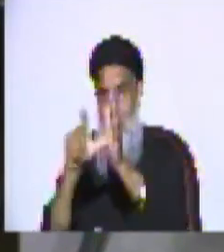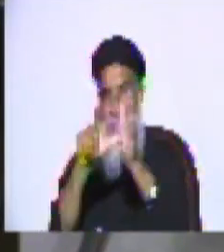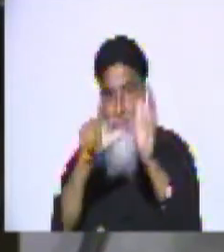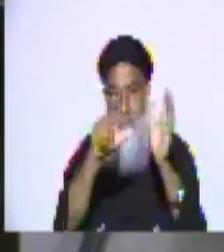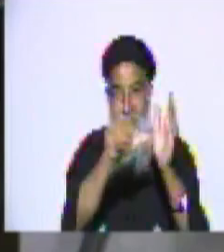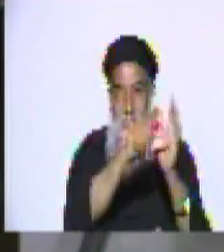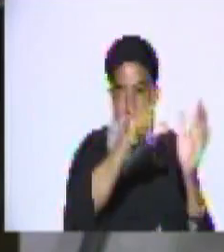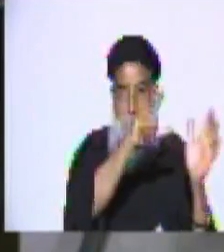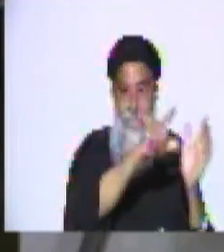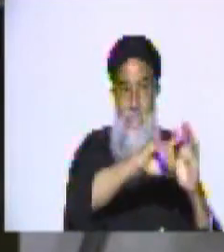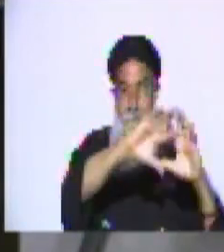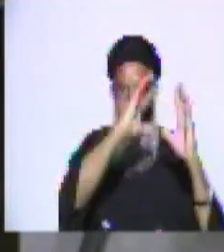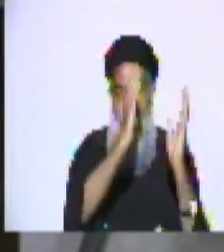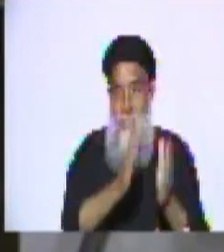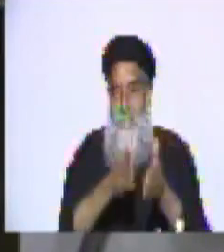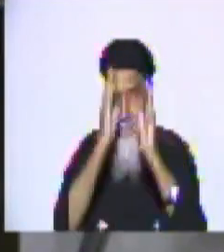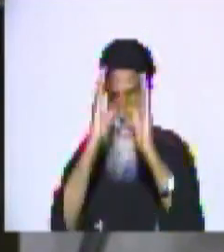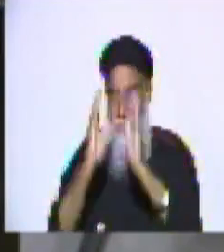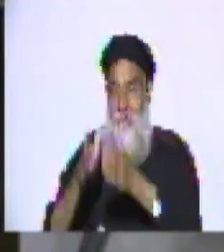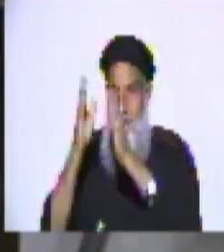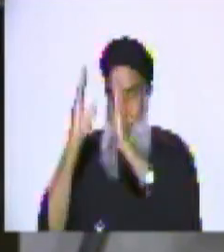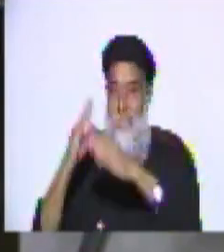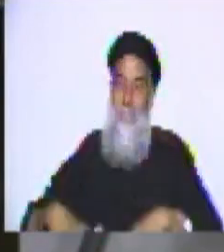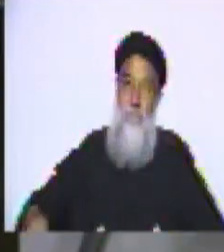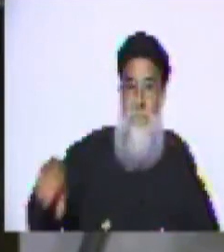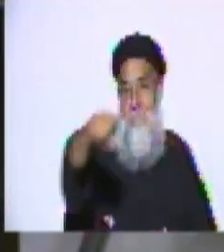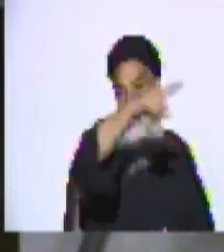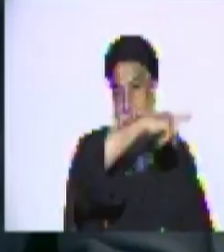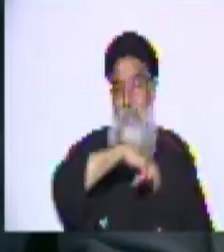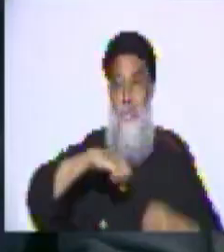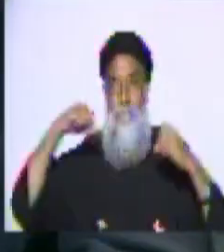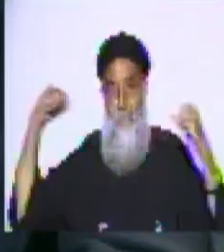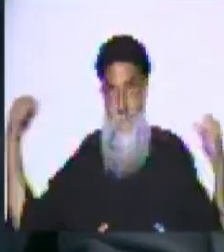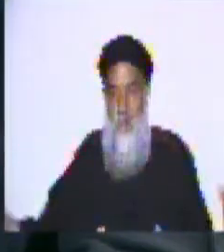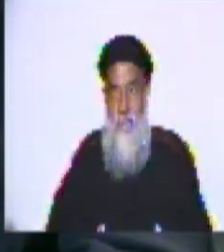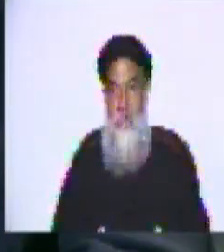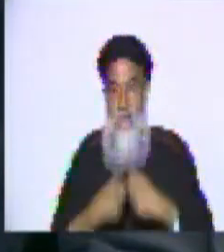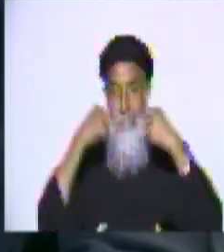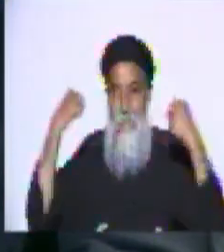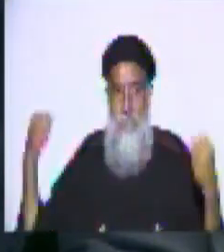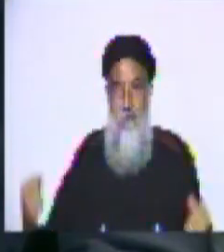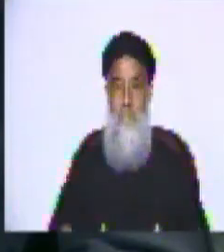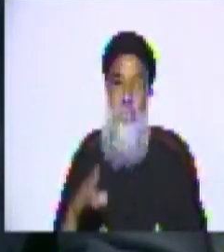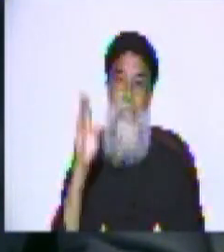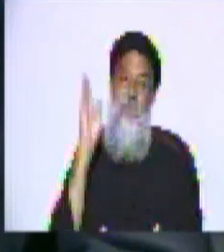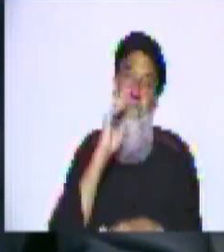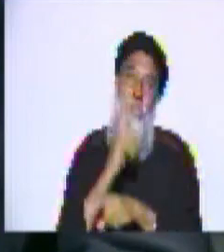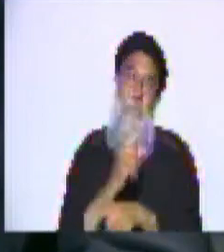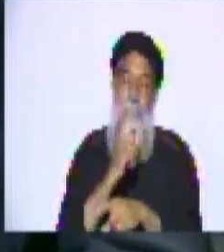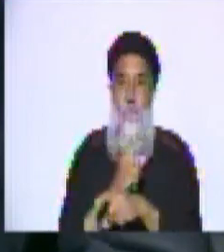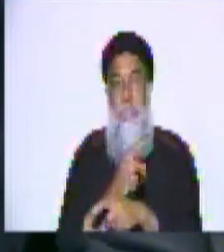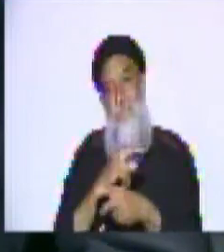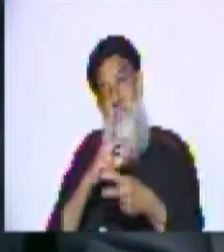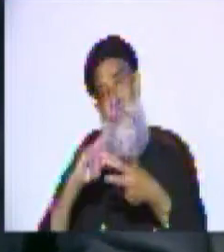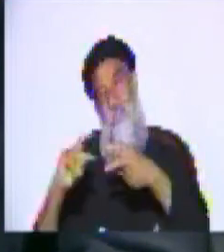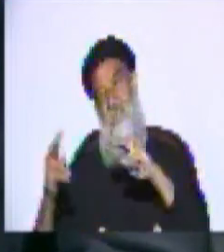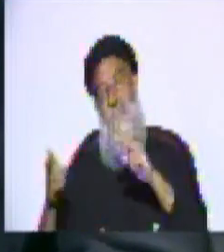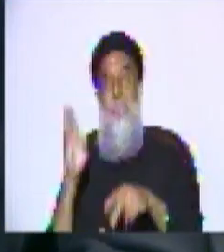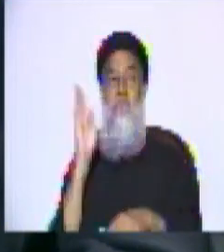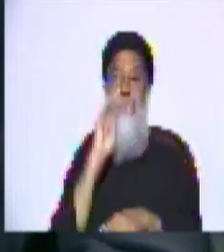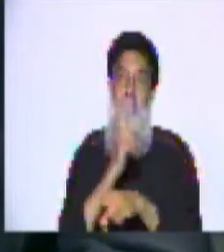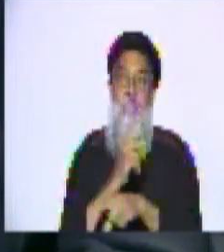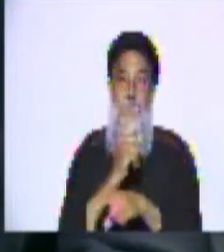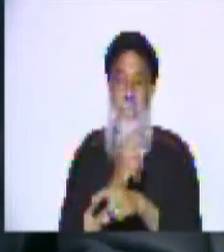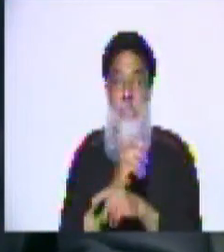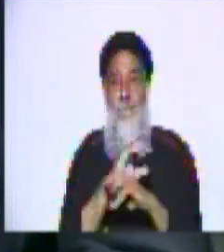للمستوى المناسب بتاعهم. يعني يفتك تشجع ان في القداس، العزة بتاعت القداس بين وقت والتاني